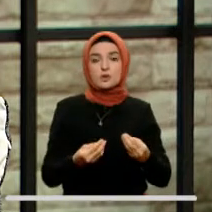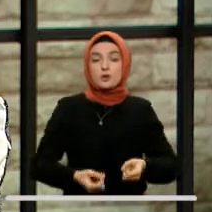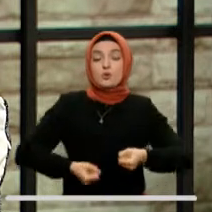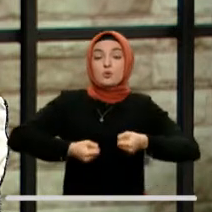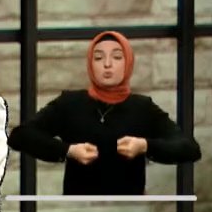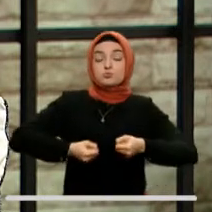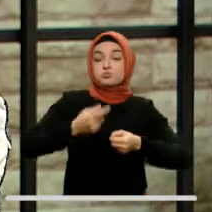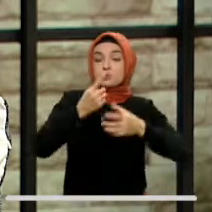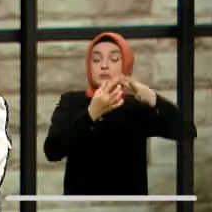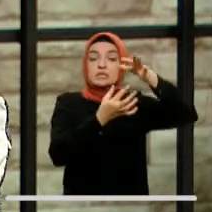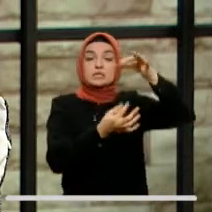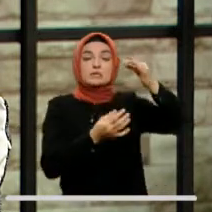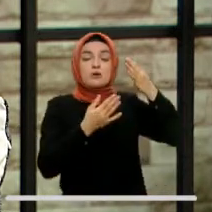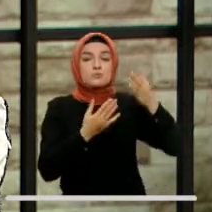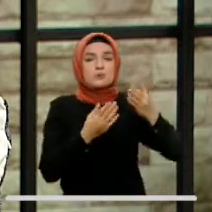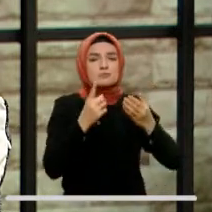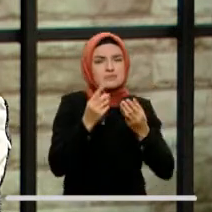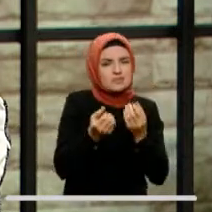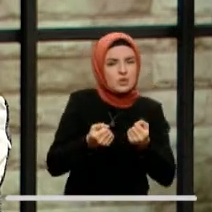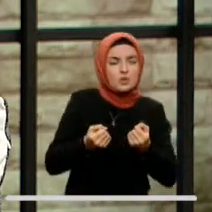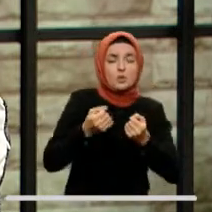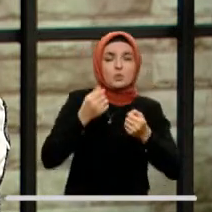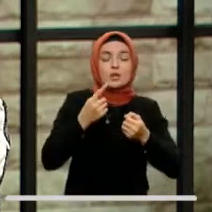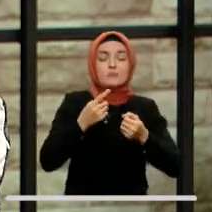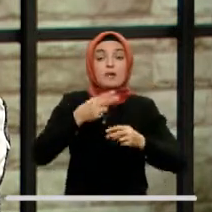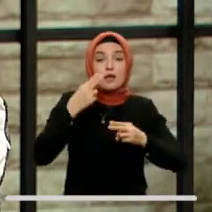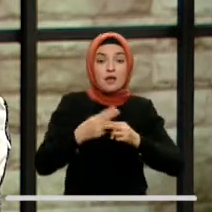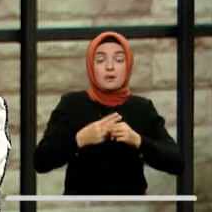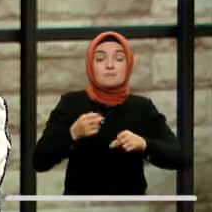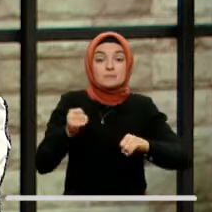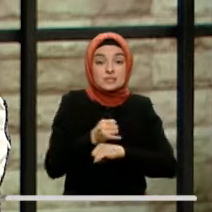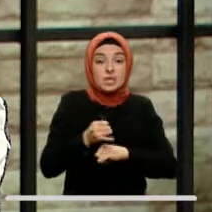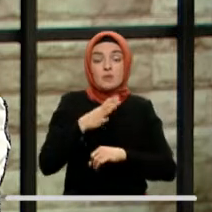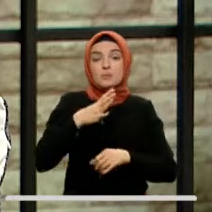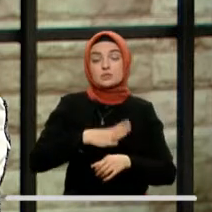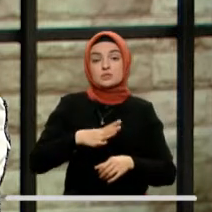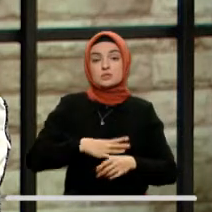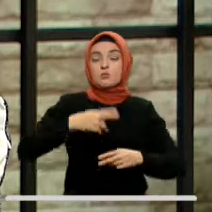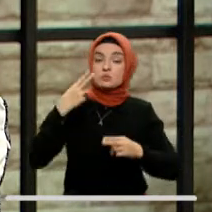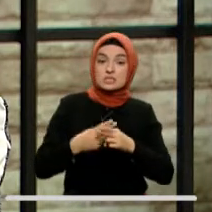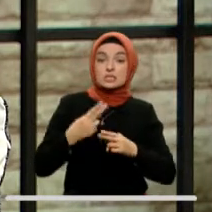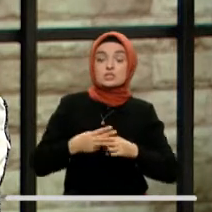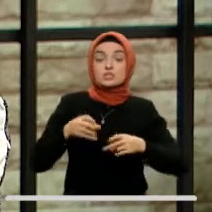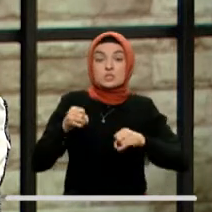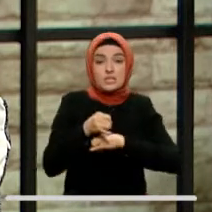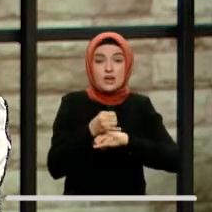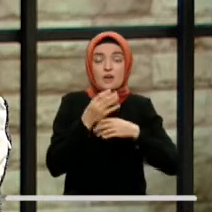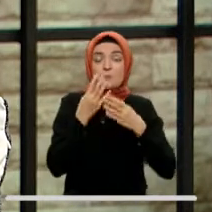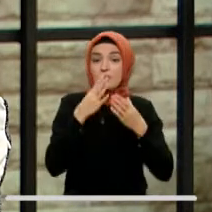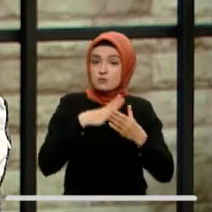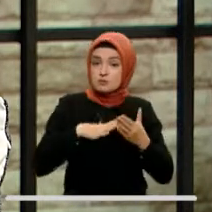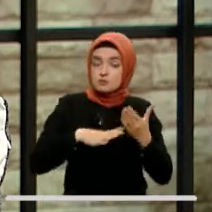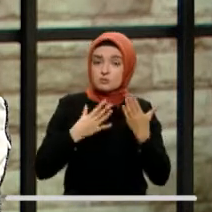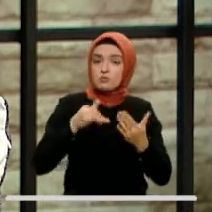hafif kilolu birisi, biraz kilosu olan birisi hemen zayıflamak istiyor. Hemen, aniden, hızlıca. Yani düşünüyorum,